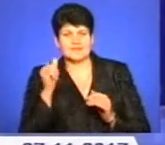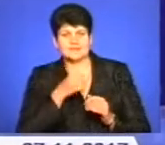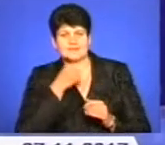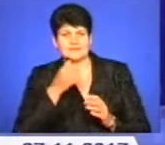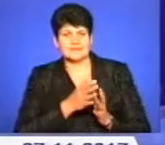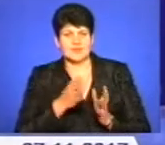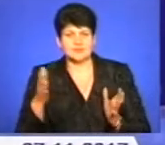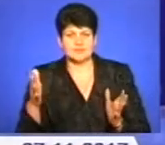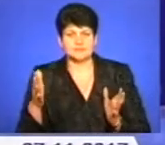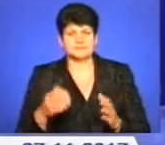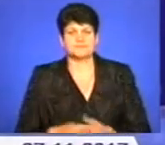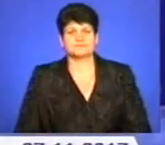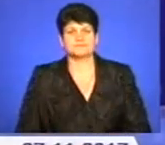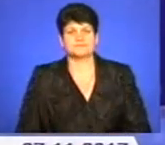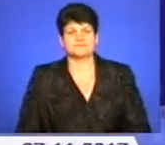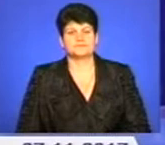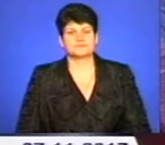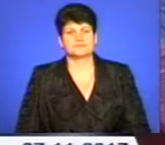Про перебіг турніру – далі у сюжеті.